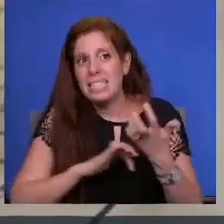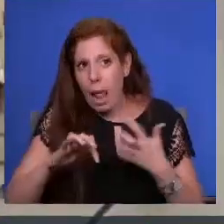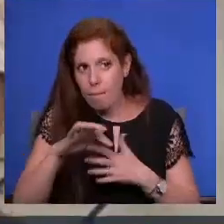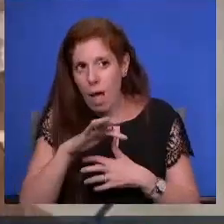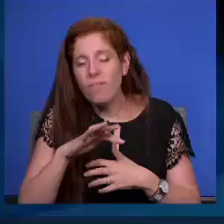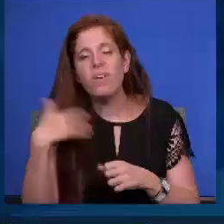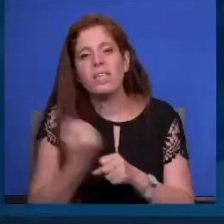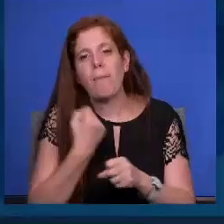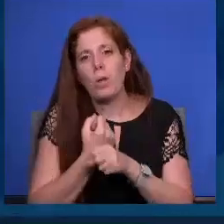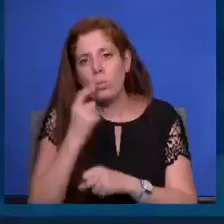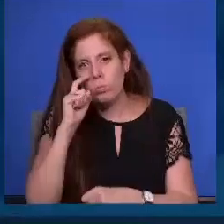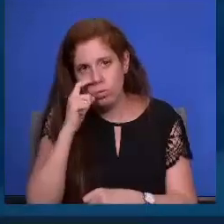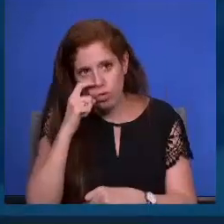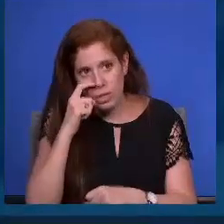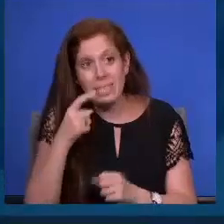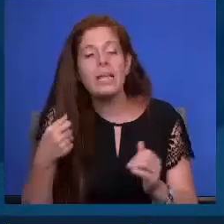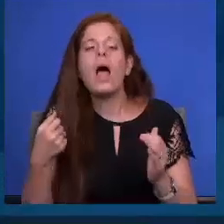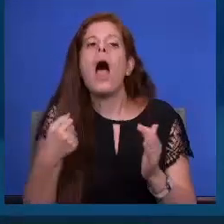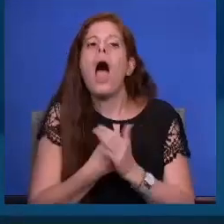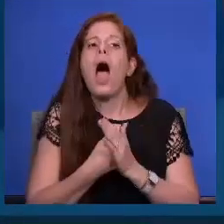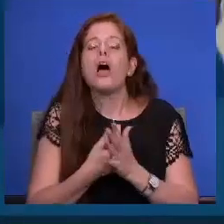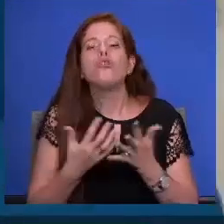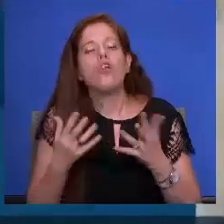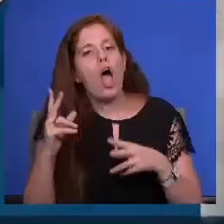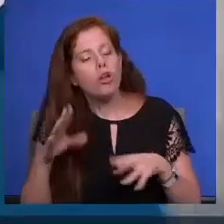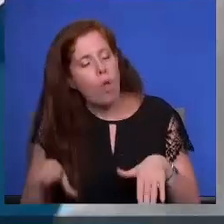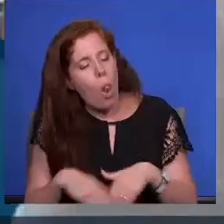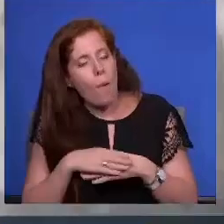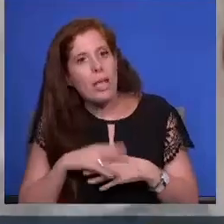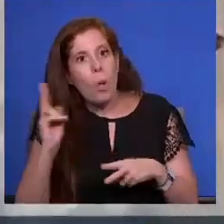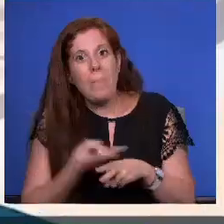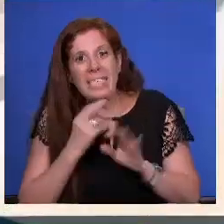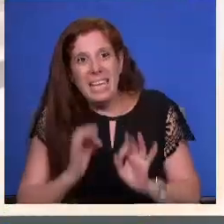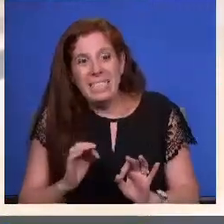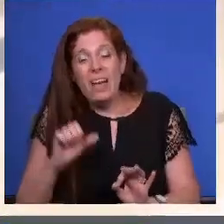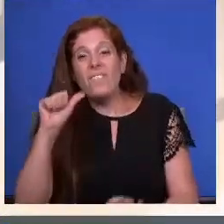הפעילות בג'נין. עד שרוחות השלום, הנורמליזציה והאקספו